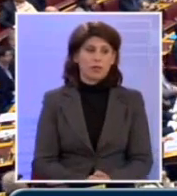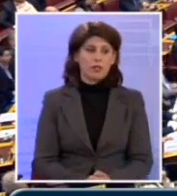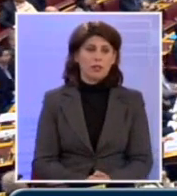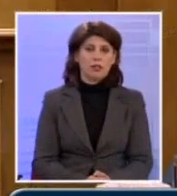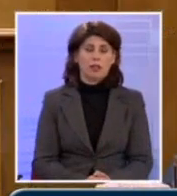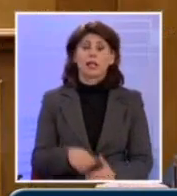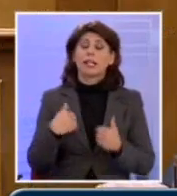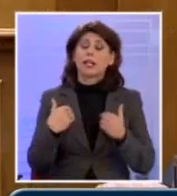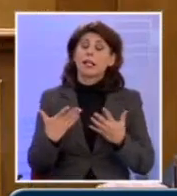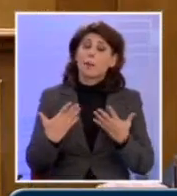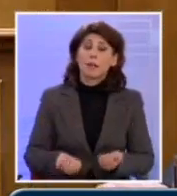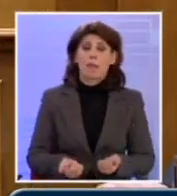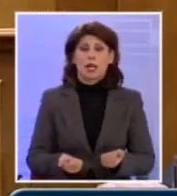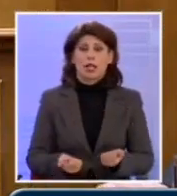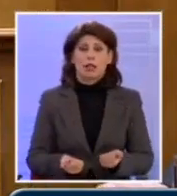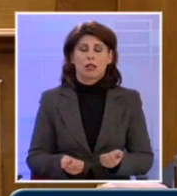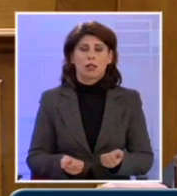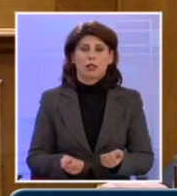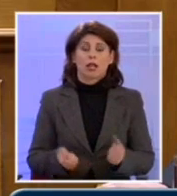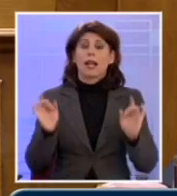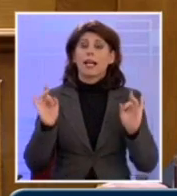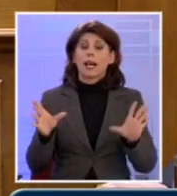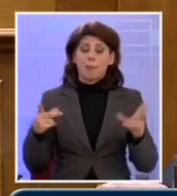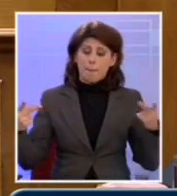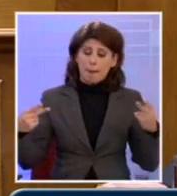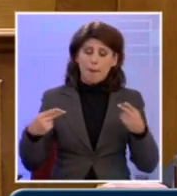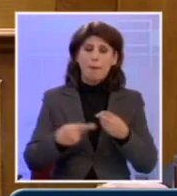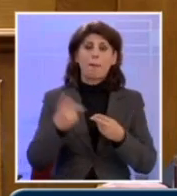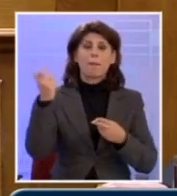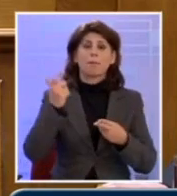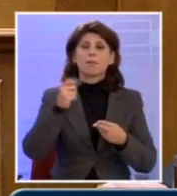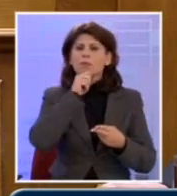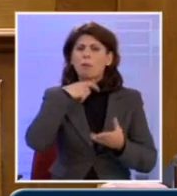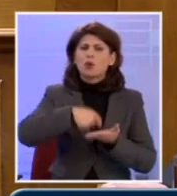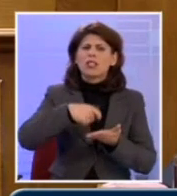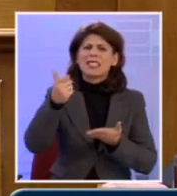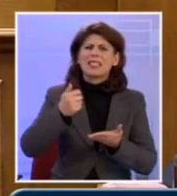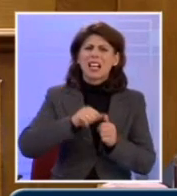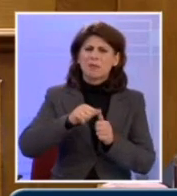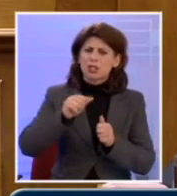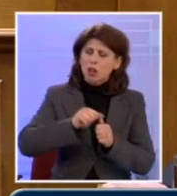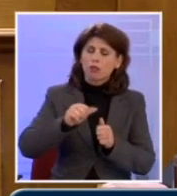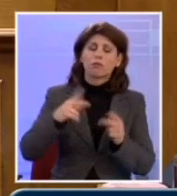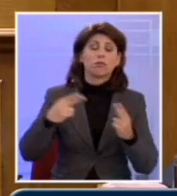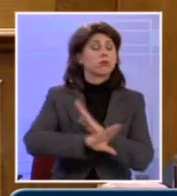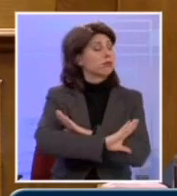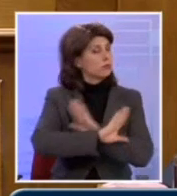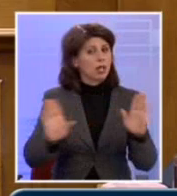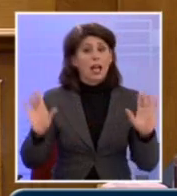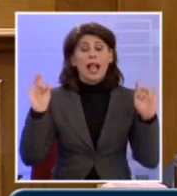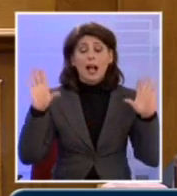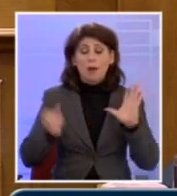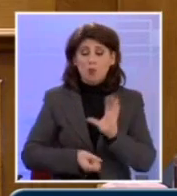ήταν να μην υπάρχει καμία περικοπή σε μισθούς και συντάξεις. Καμία νέα